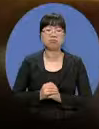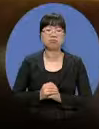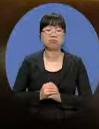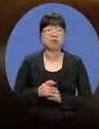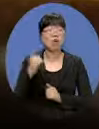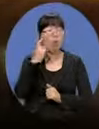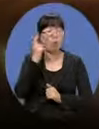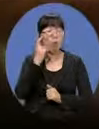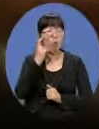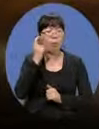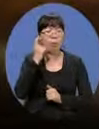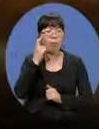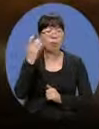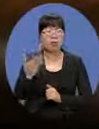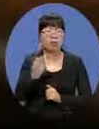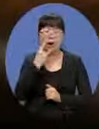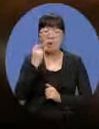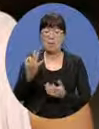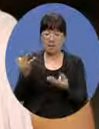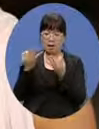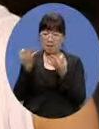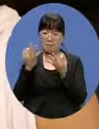응? 왜 자꾸 그래? 엄마 봐봐.